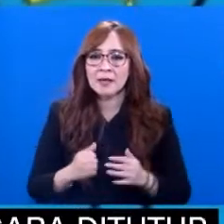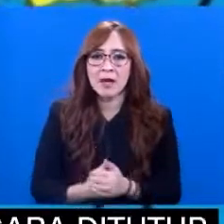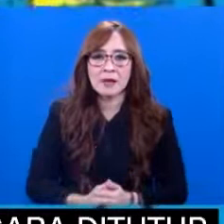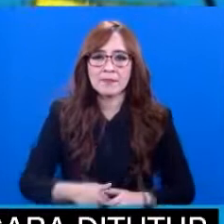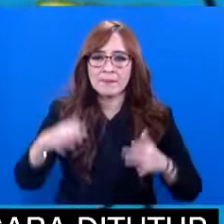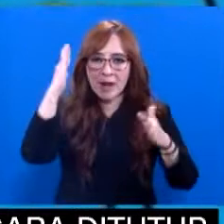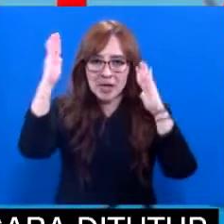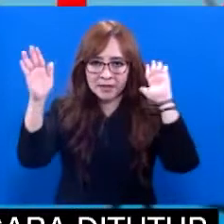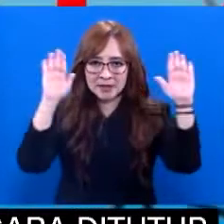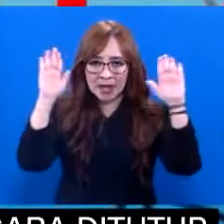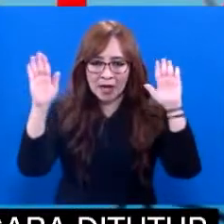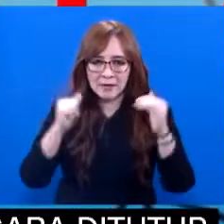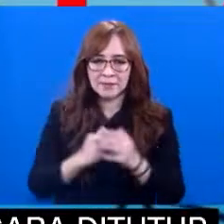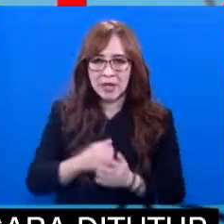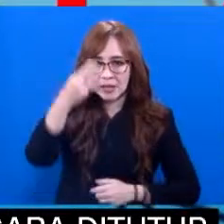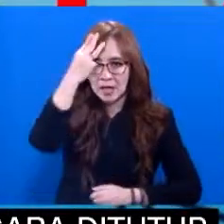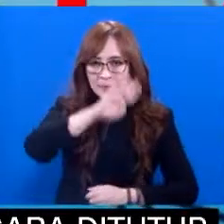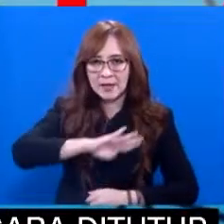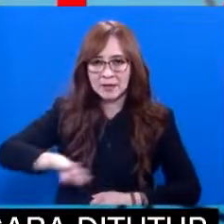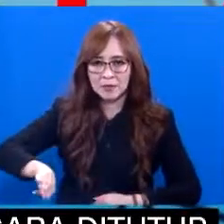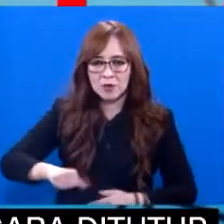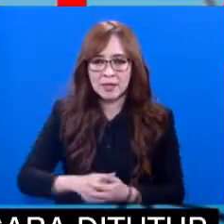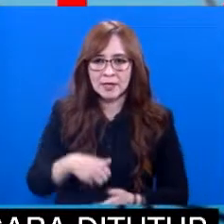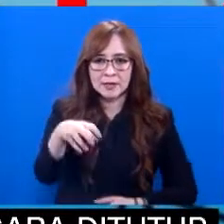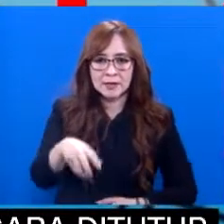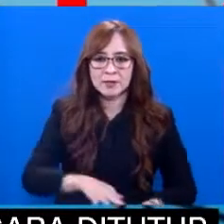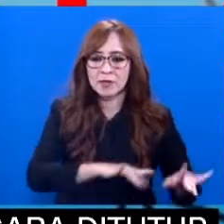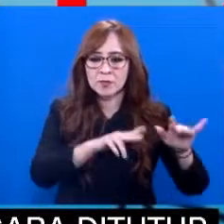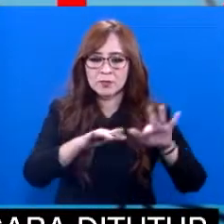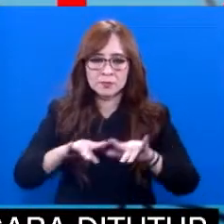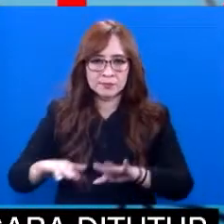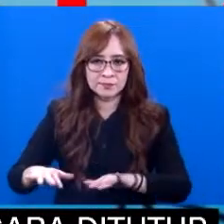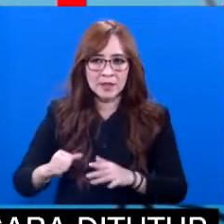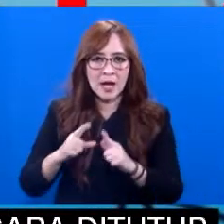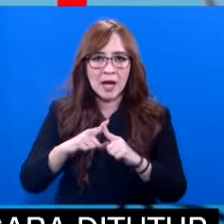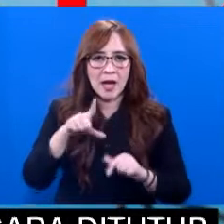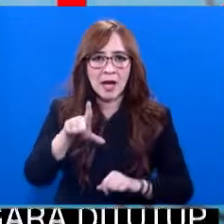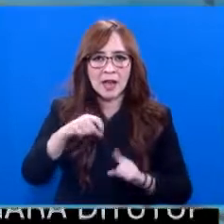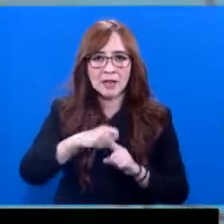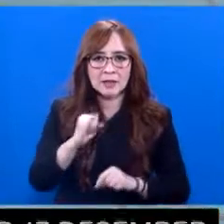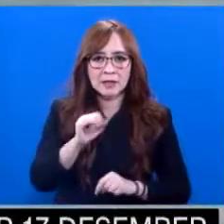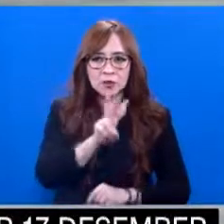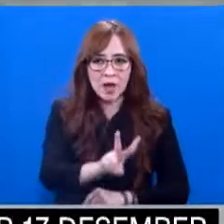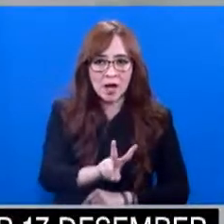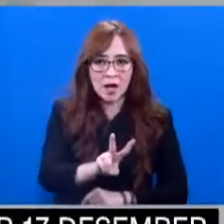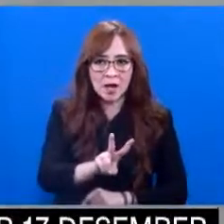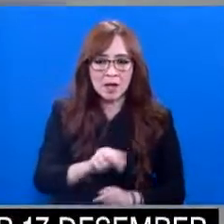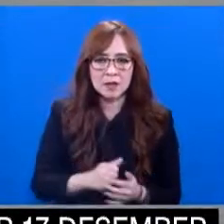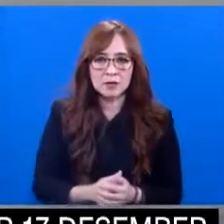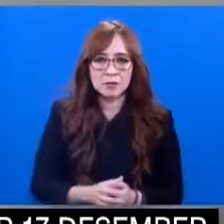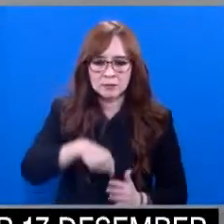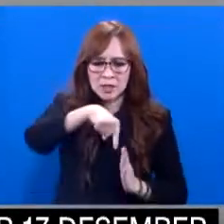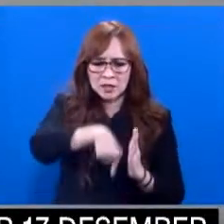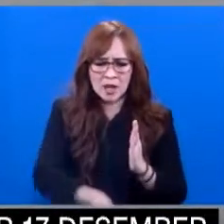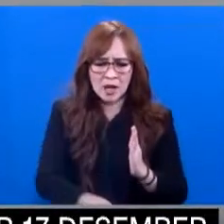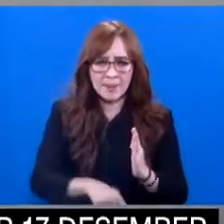Sementara di sisi maritim, Kalimantan Timur berada di alur laut Kepulauan Indonesia II atau ALKI II, di mana ALKI II ini memiliki kedalaman yang